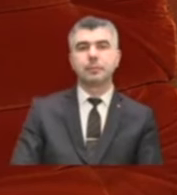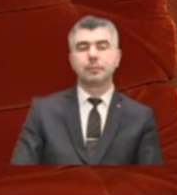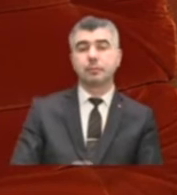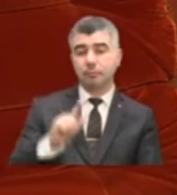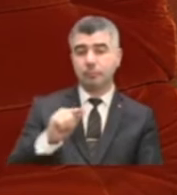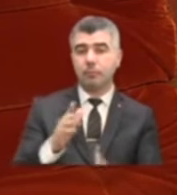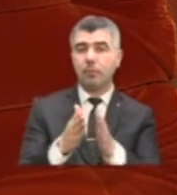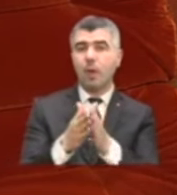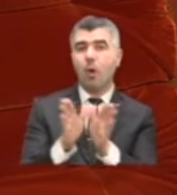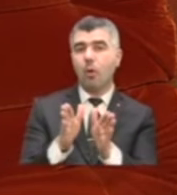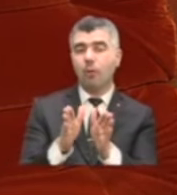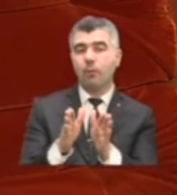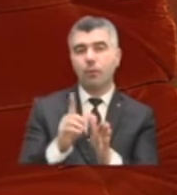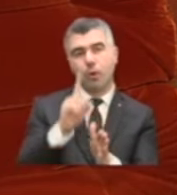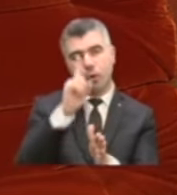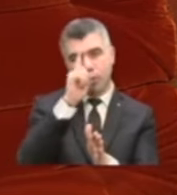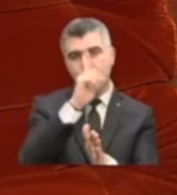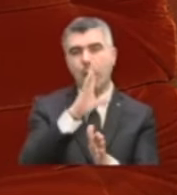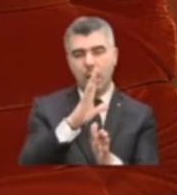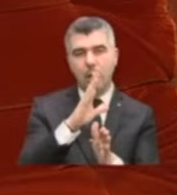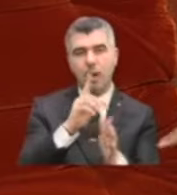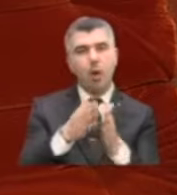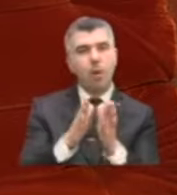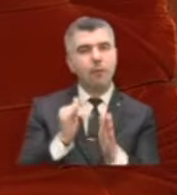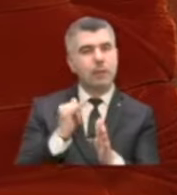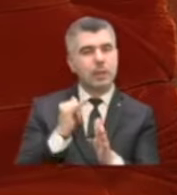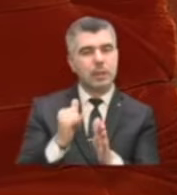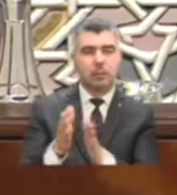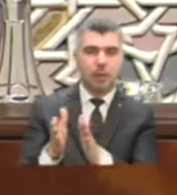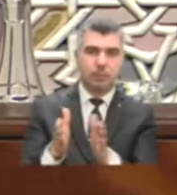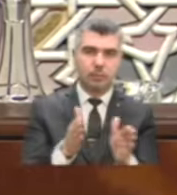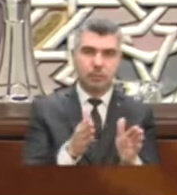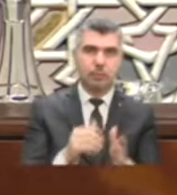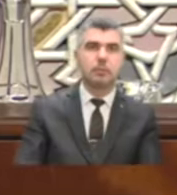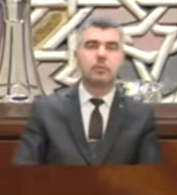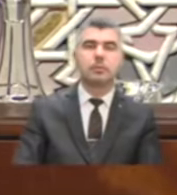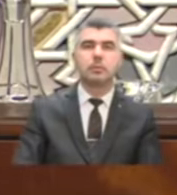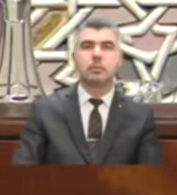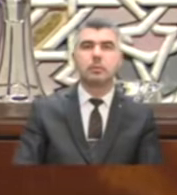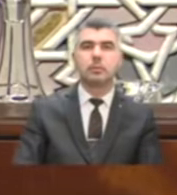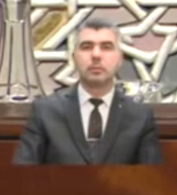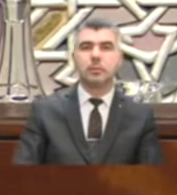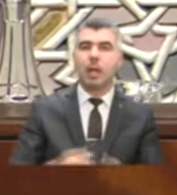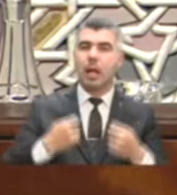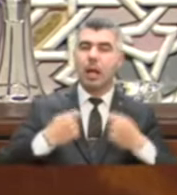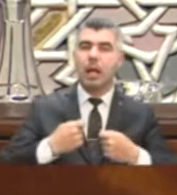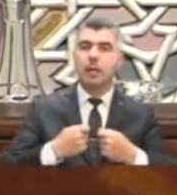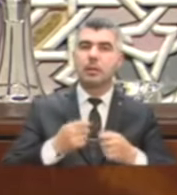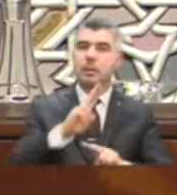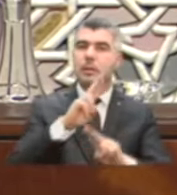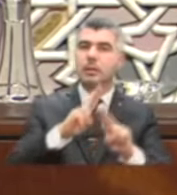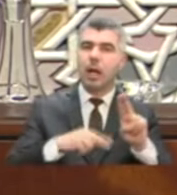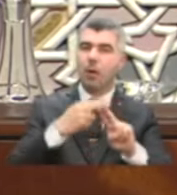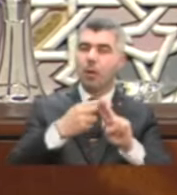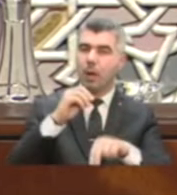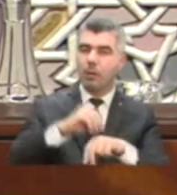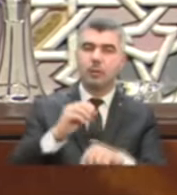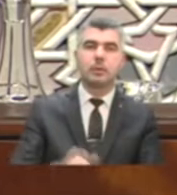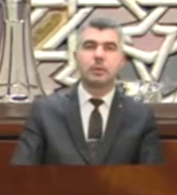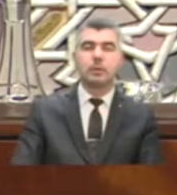باقي مفتوح وإن شاء الله غيبقى مفتوح. شكرا. شكرا السيدة الوزيرة. السيد رئيس تفضل.